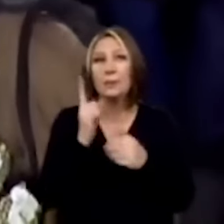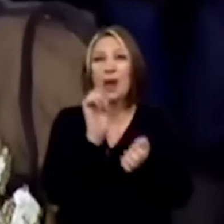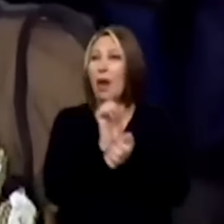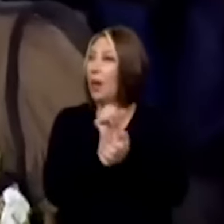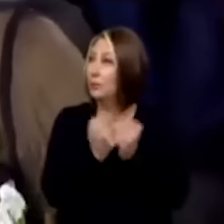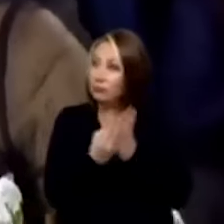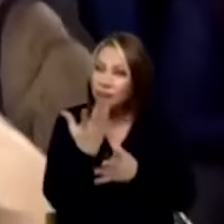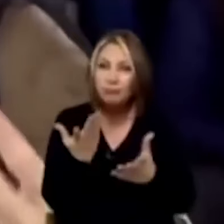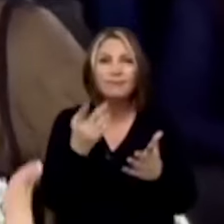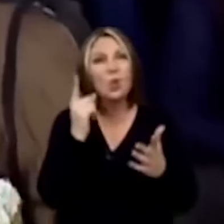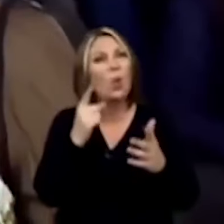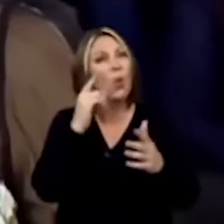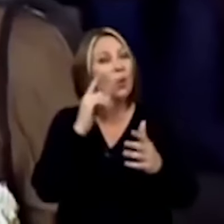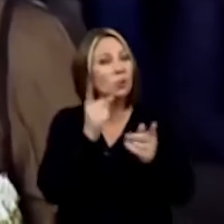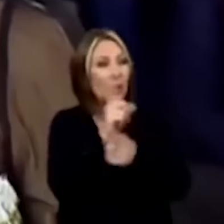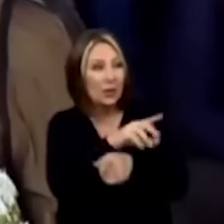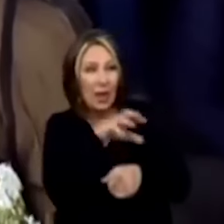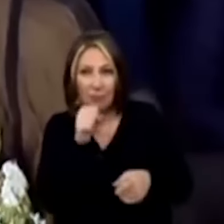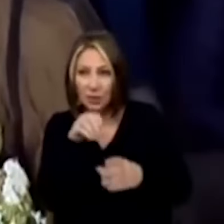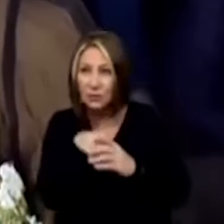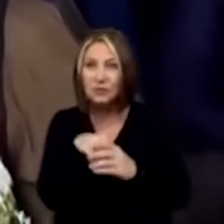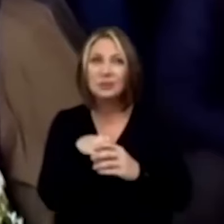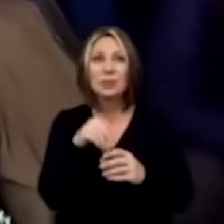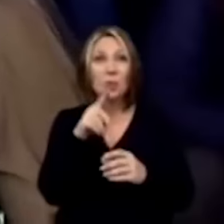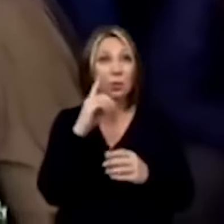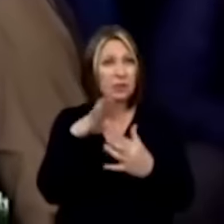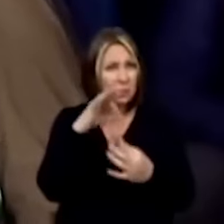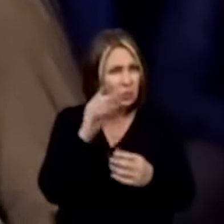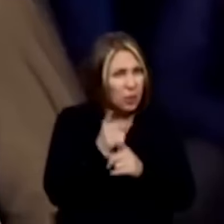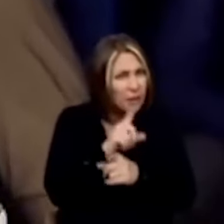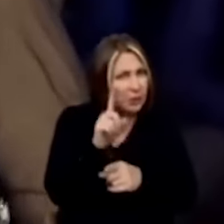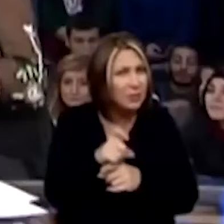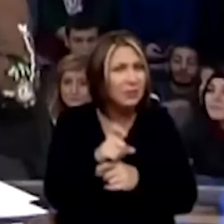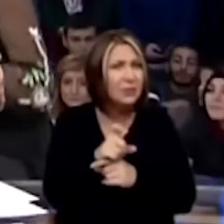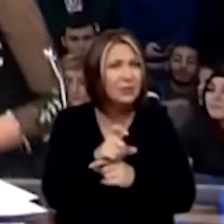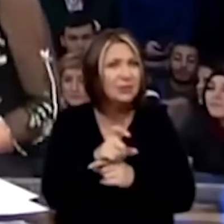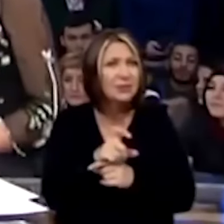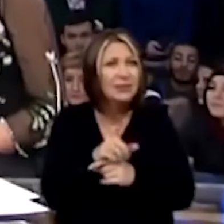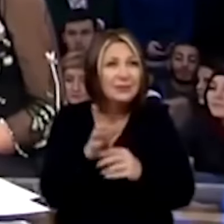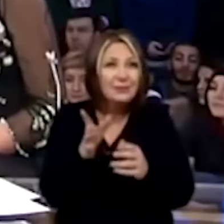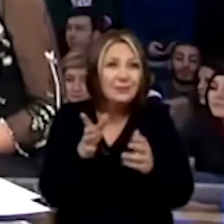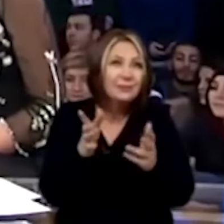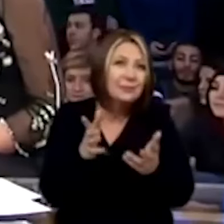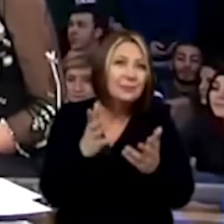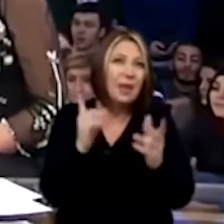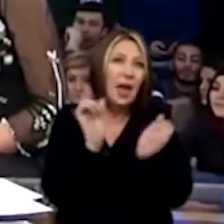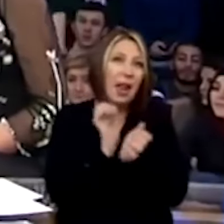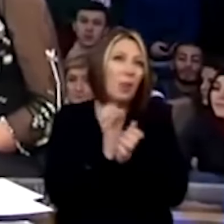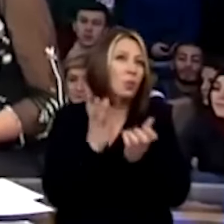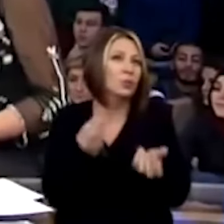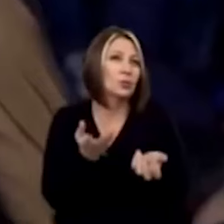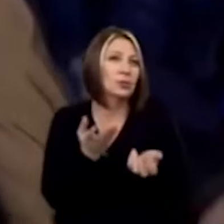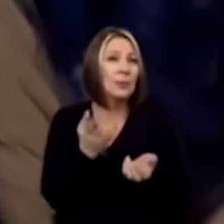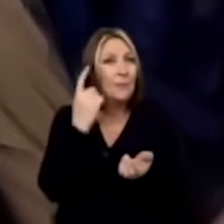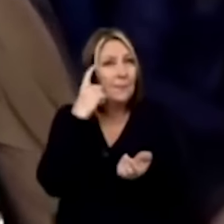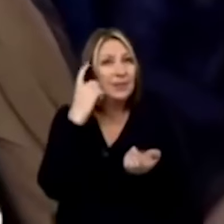aile kurmak için işte o insanın soyadını almak için. Soyadını almak mı? Evet. Yani işte o şey oluyorsun işte bir aile oluyorsun.